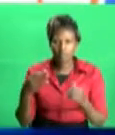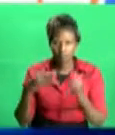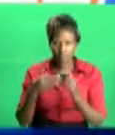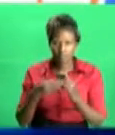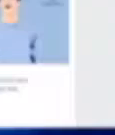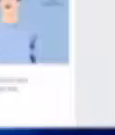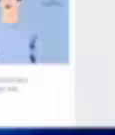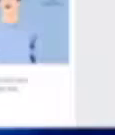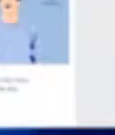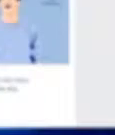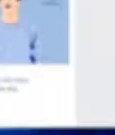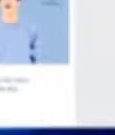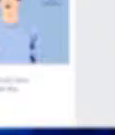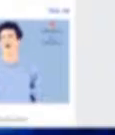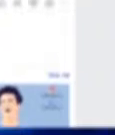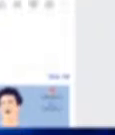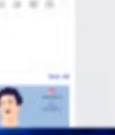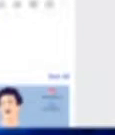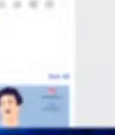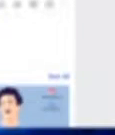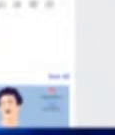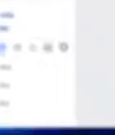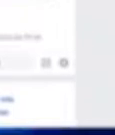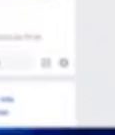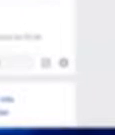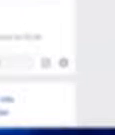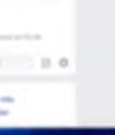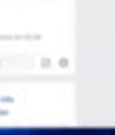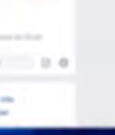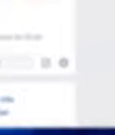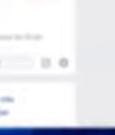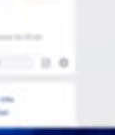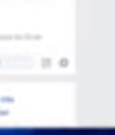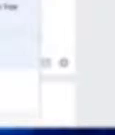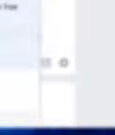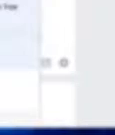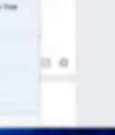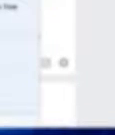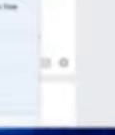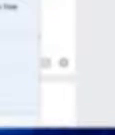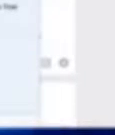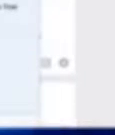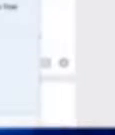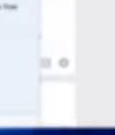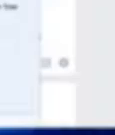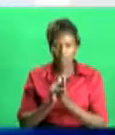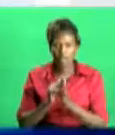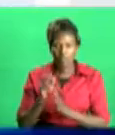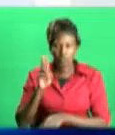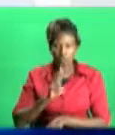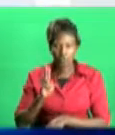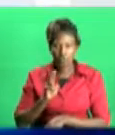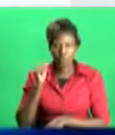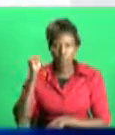Agosti 8. Mitandao ya kijamii inazidi kupata umaarufu hasa wakati huu wa kampeni ambapo inatumiwa na